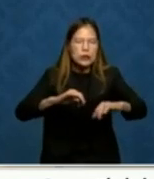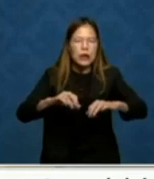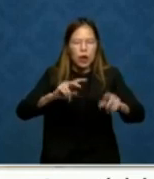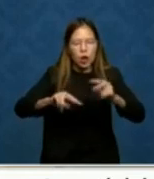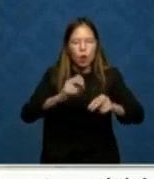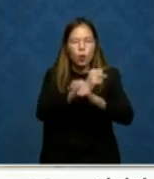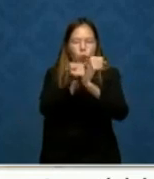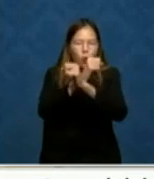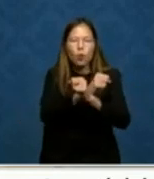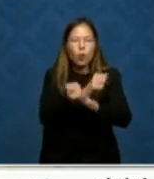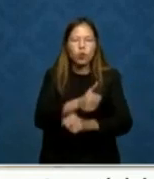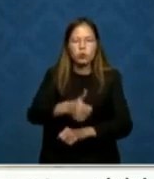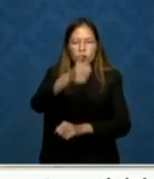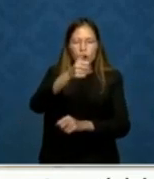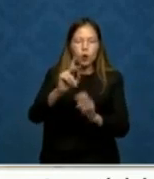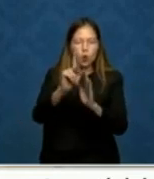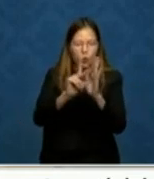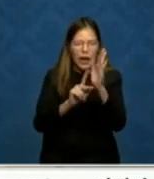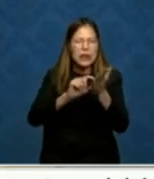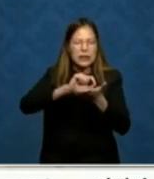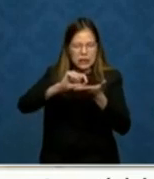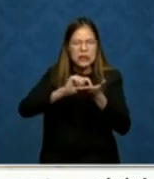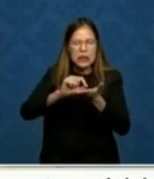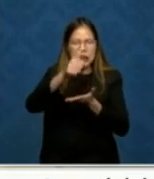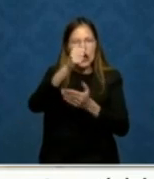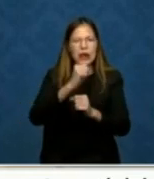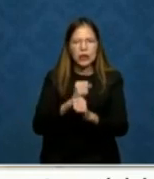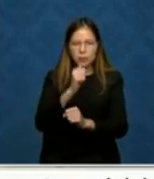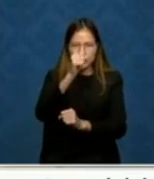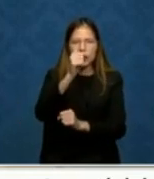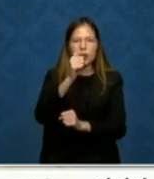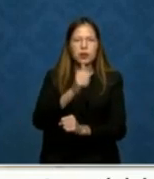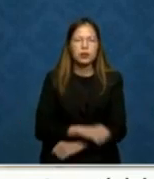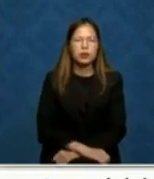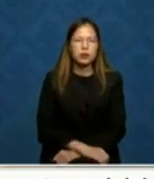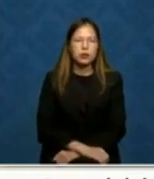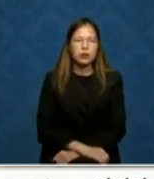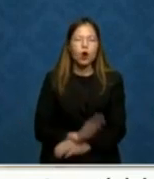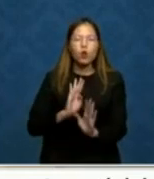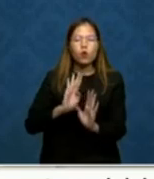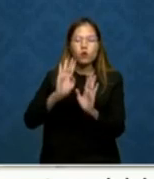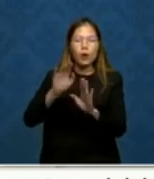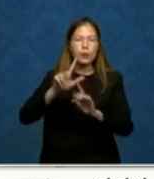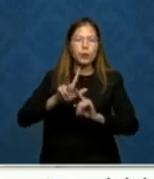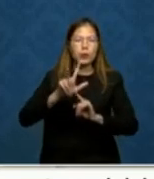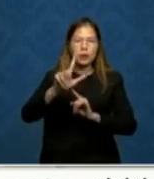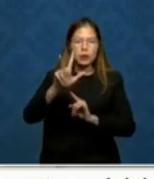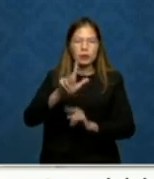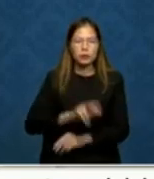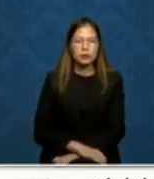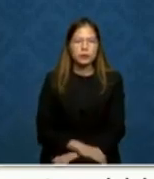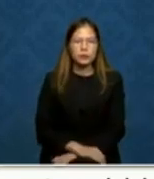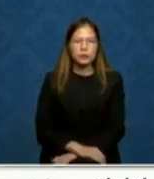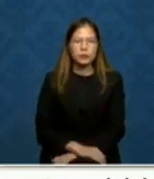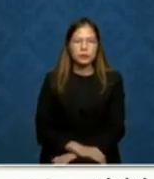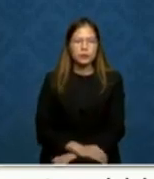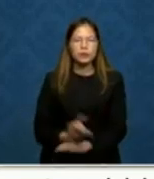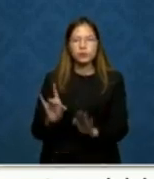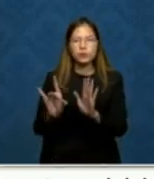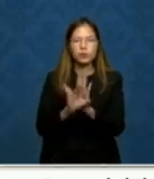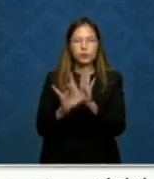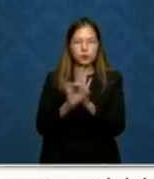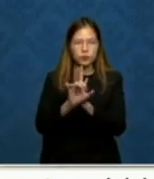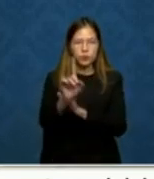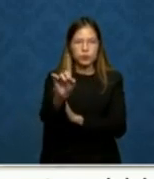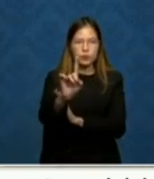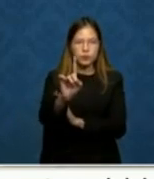ภัยได้ซึ่งกฎหมายเราสามารถเขียนได้ครับสามารถทำได้อันนี้ฝากเป็นประเด็นที่3นะครับประเด็นสุดท้ายครับท่านประธ